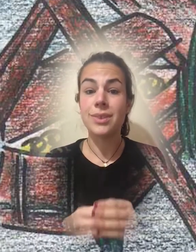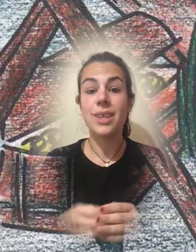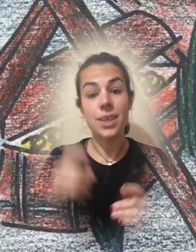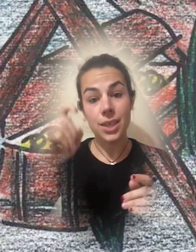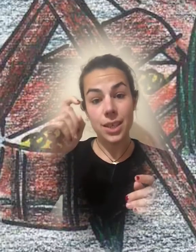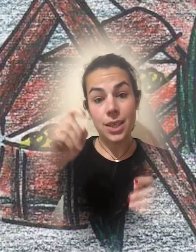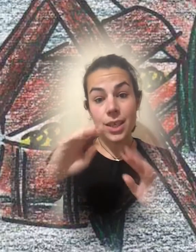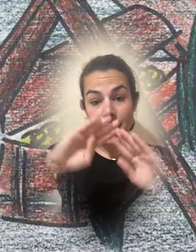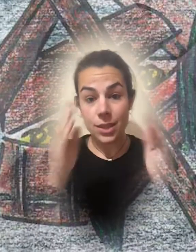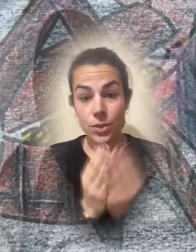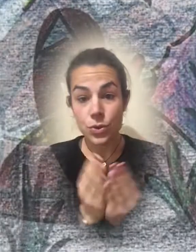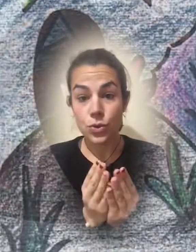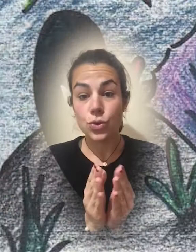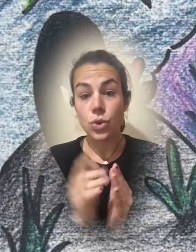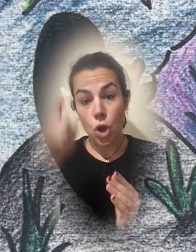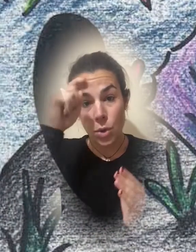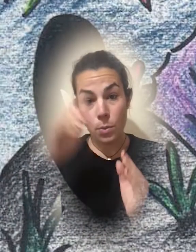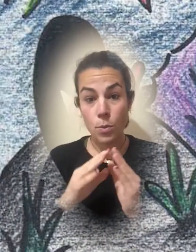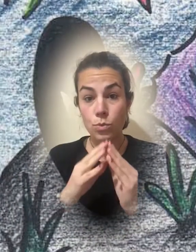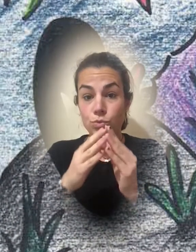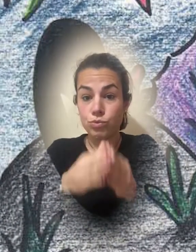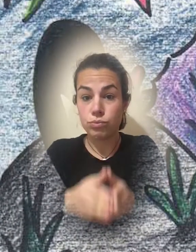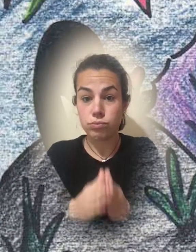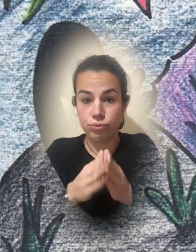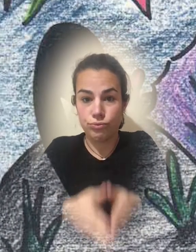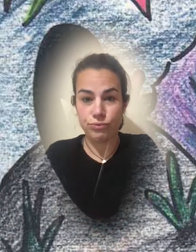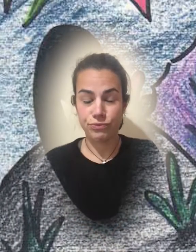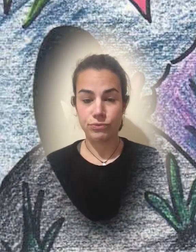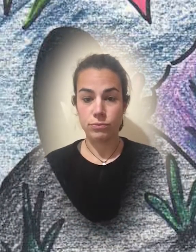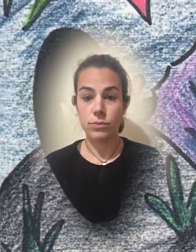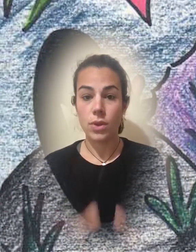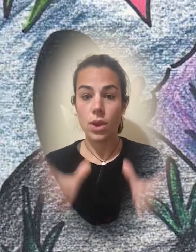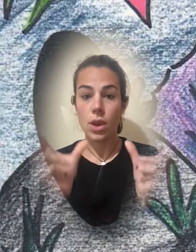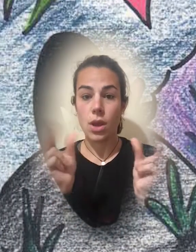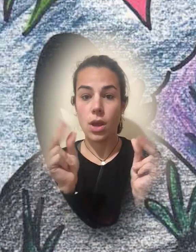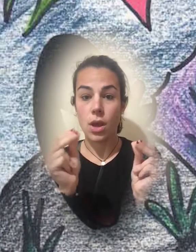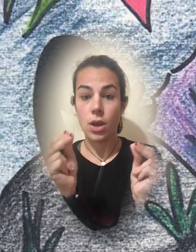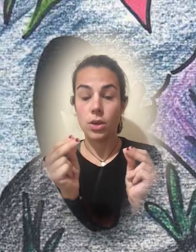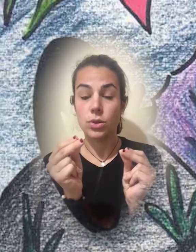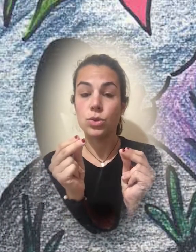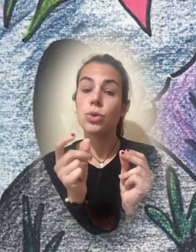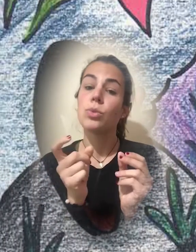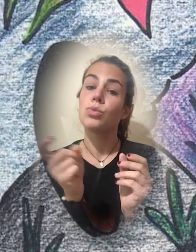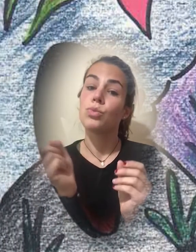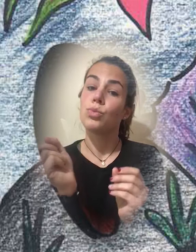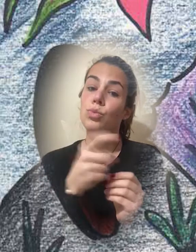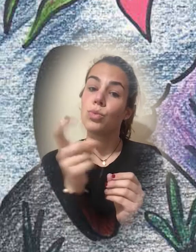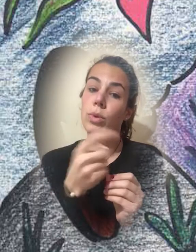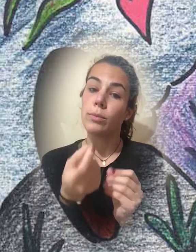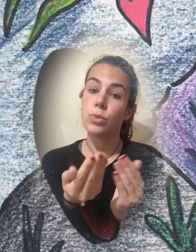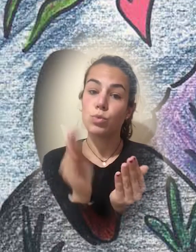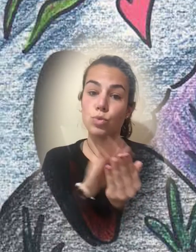portaven altre cop a l'escola del vaixell enfonsat. Els escamarlans anaven amb